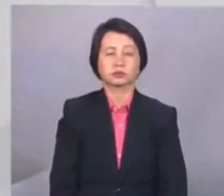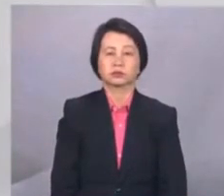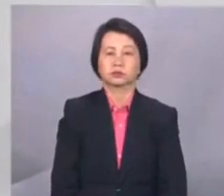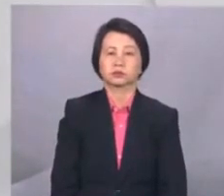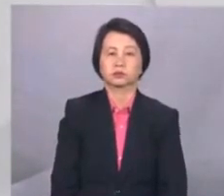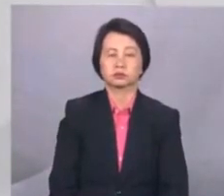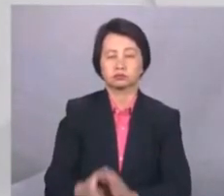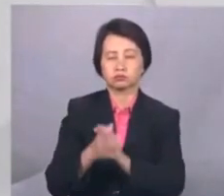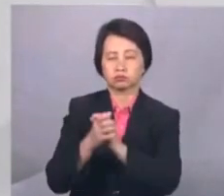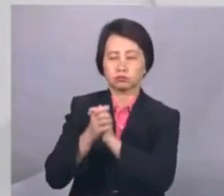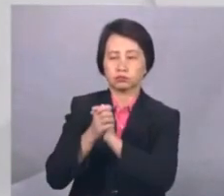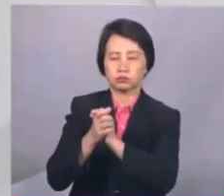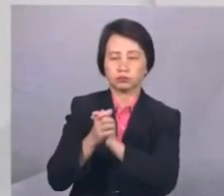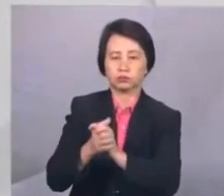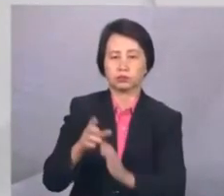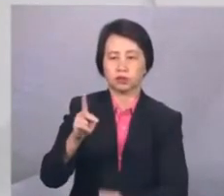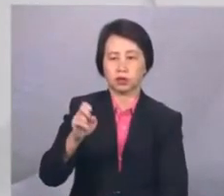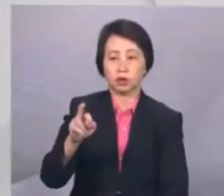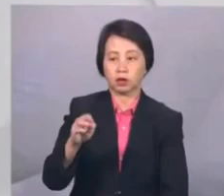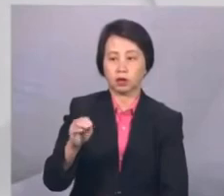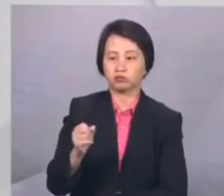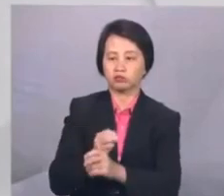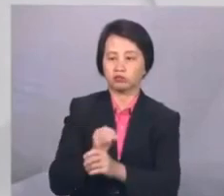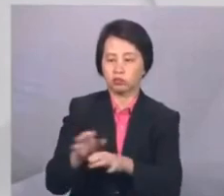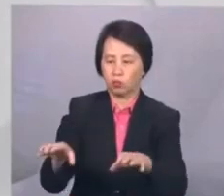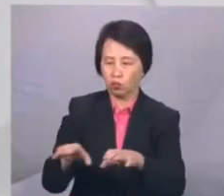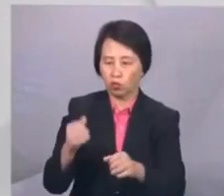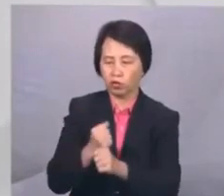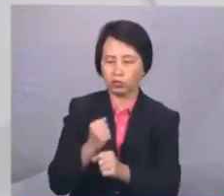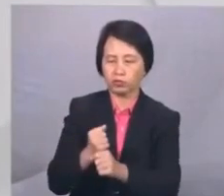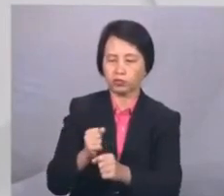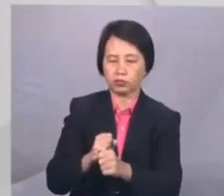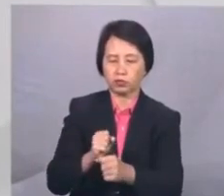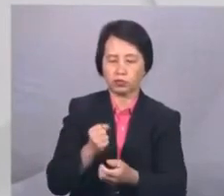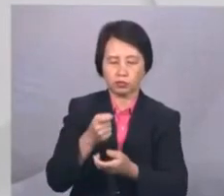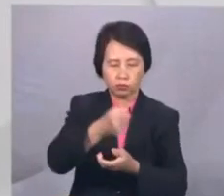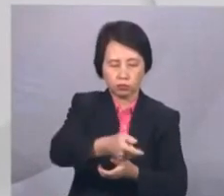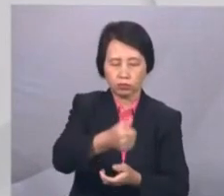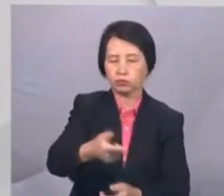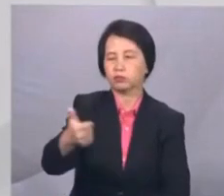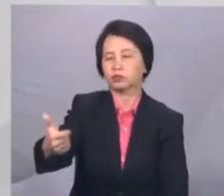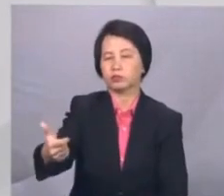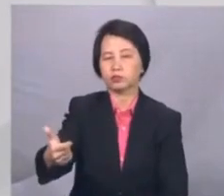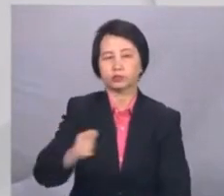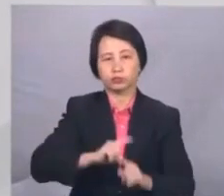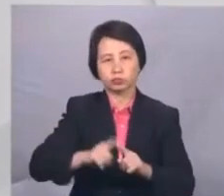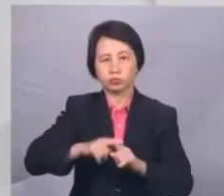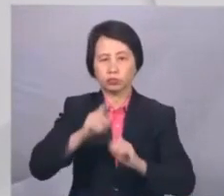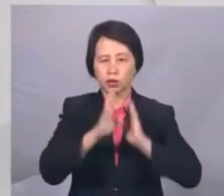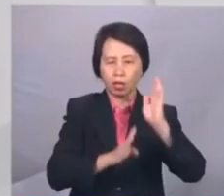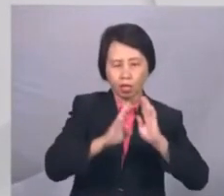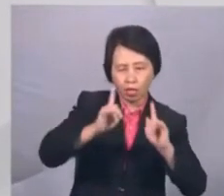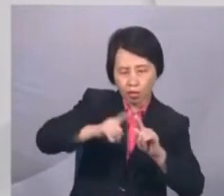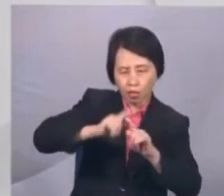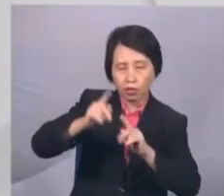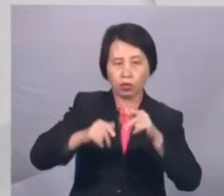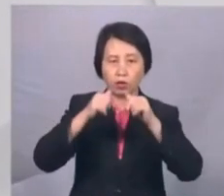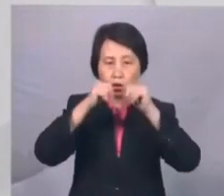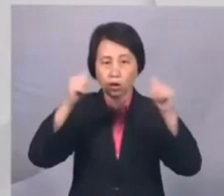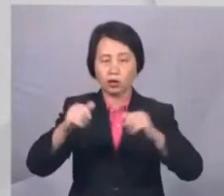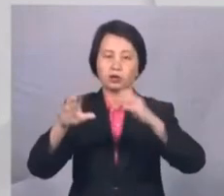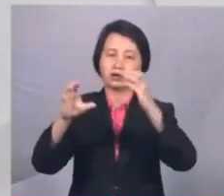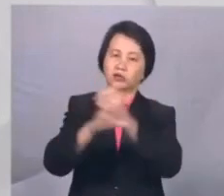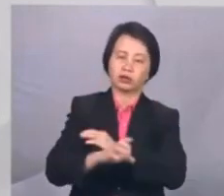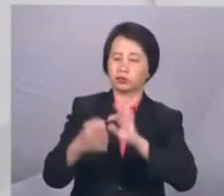Hai sobat-sobat DKM atas use yang dilakukan kita teruskan dengan berita ini berbagai ragam dana krena orang awam